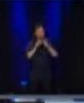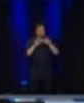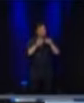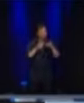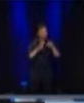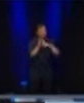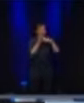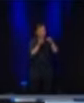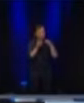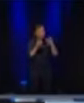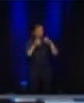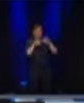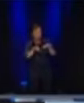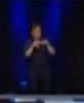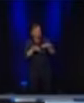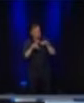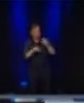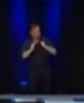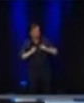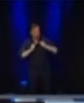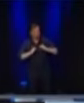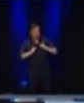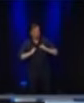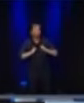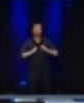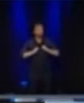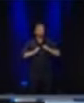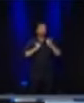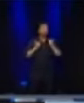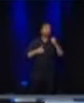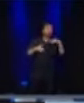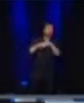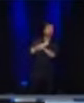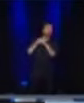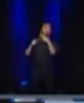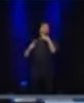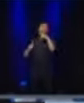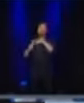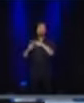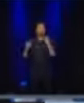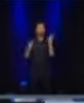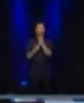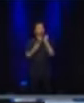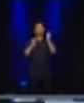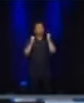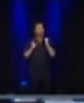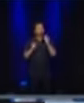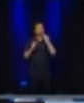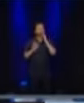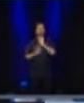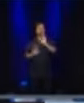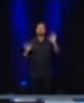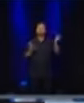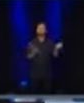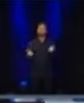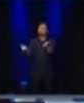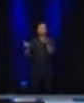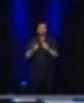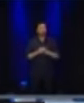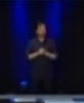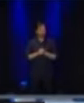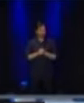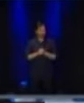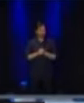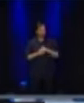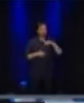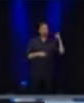et ceux qui peuvent le faire en allant vers les 100 rendez-vous. Alors, on a ces deux possibilités-là en ce moment.